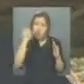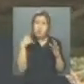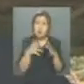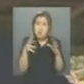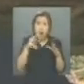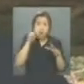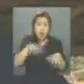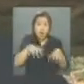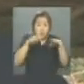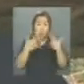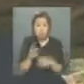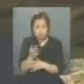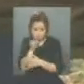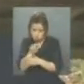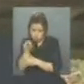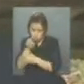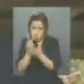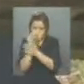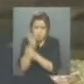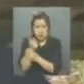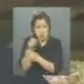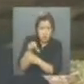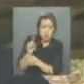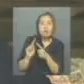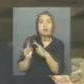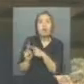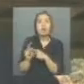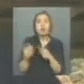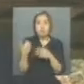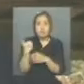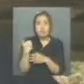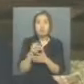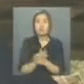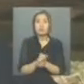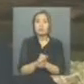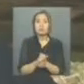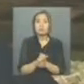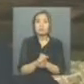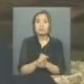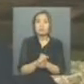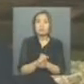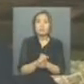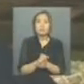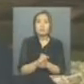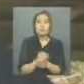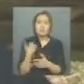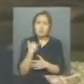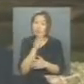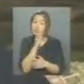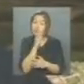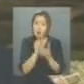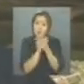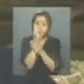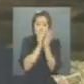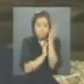รวจสอบกันดูซ่อมแซมนะครับผมแล้วก็บางรายเนี่ยก็อาจจะมันดูผิวนอกอะว่าเป็นไม้ดี